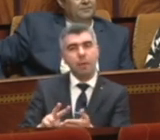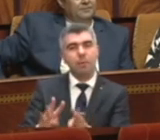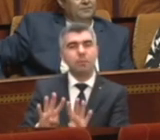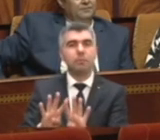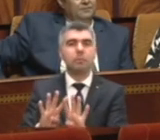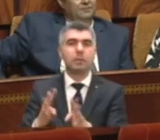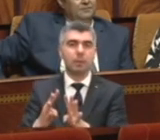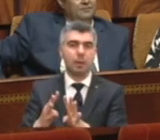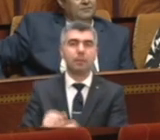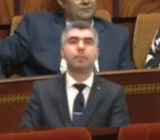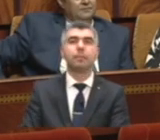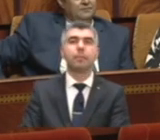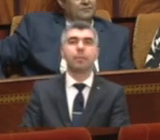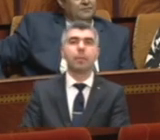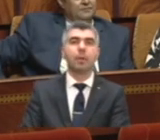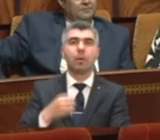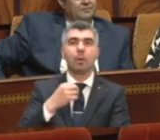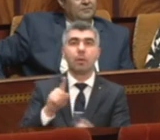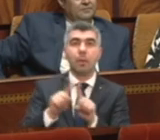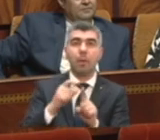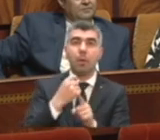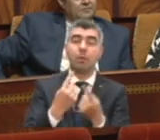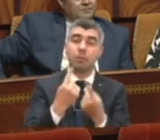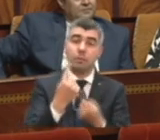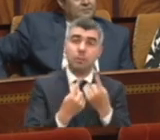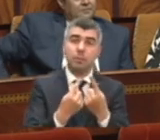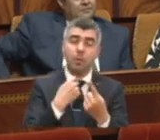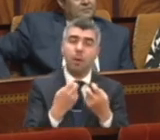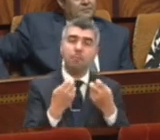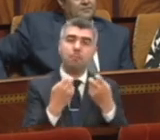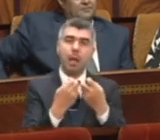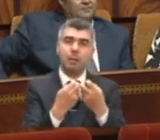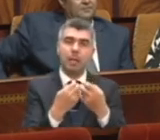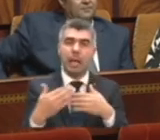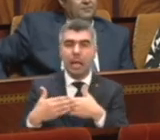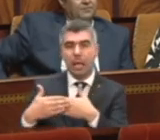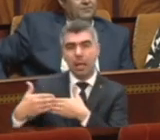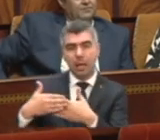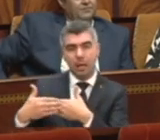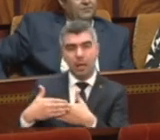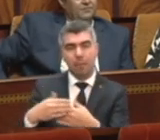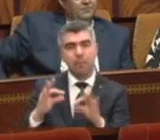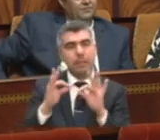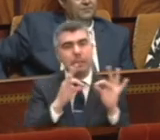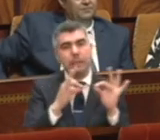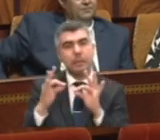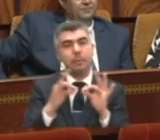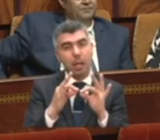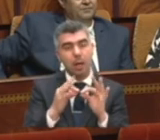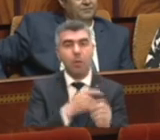درهم. وما نمشيوش بعيدة السيد الوزير، غنعطيك واحد المثال بجوار ما بين سبتة المحتلة والجزيرة